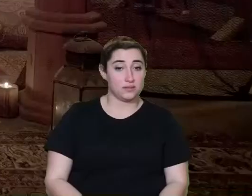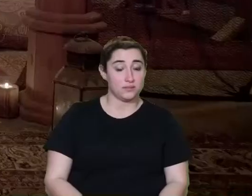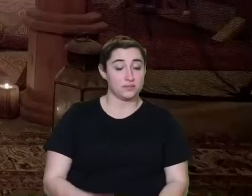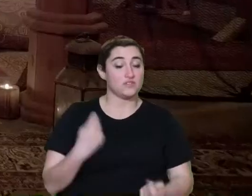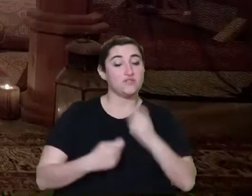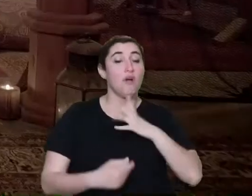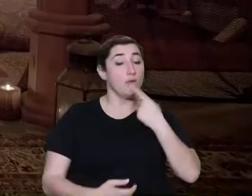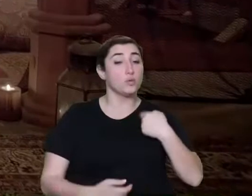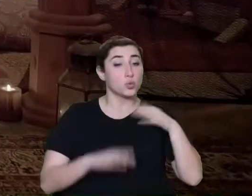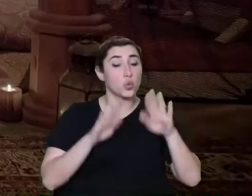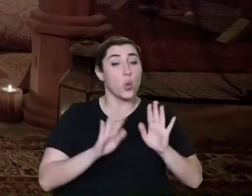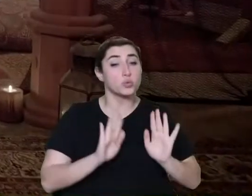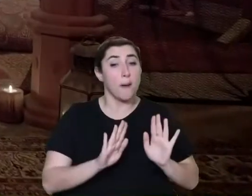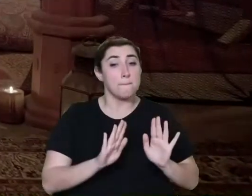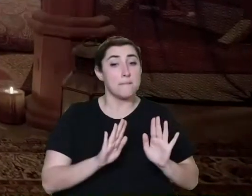Meşgul der durursunuz ama